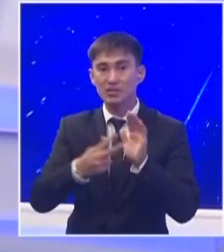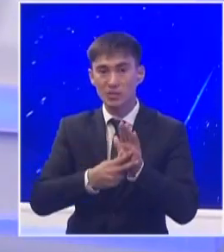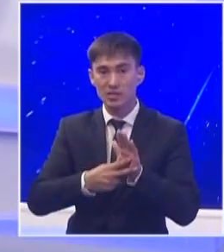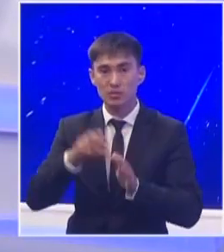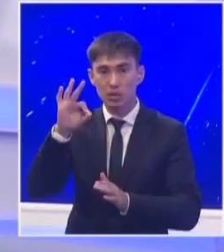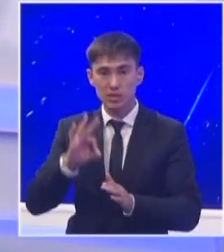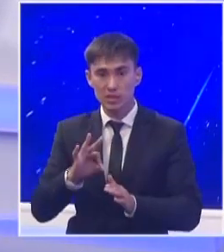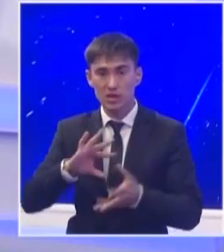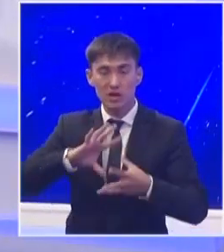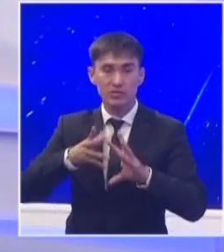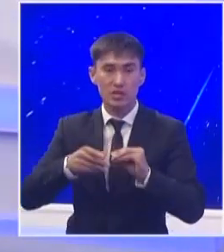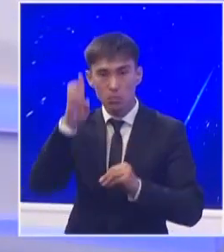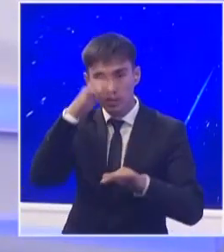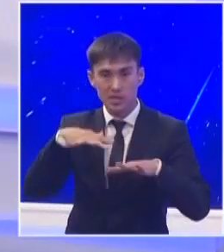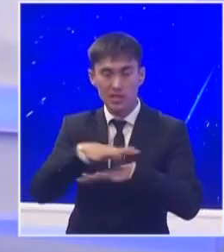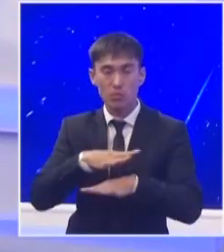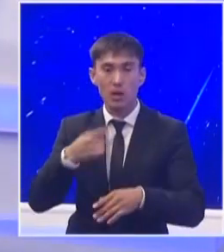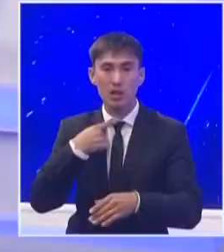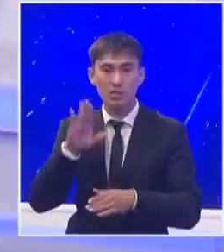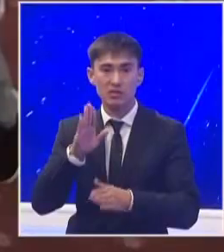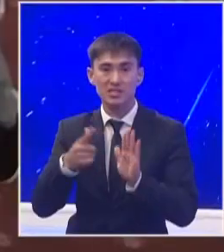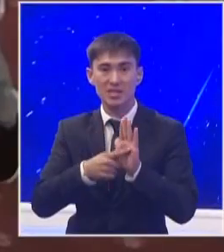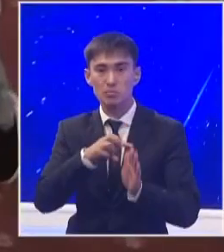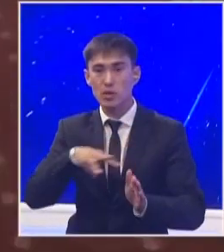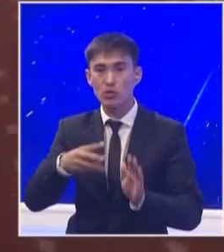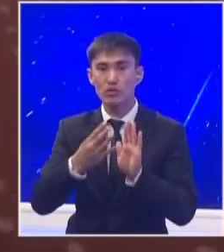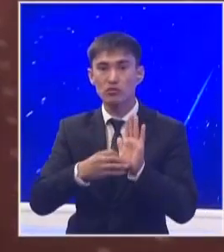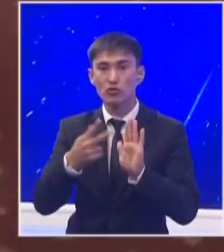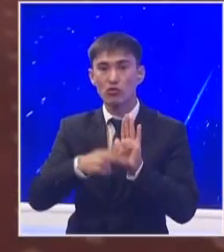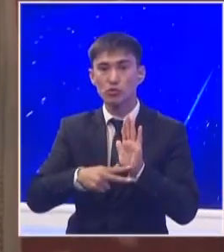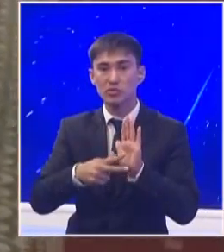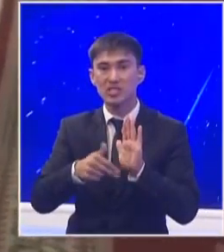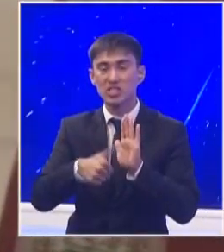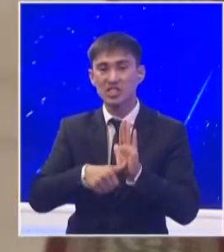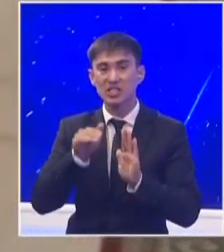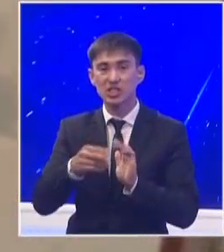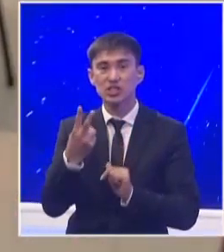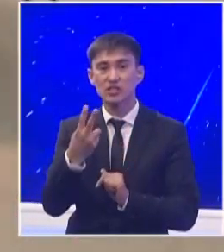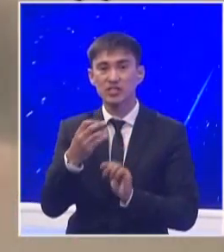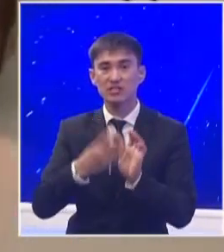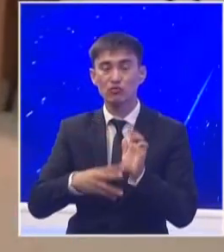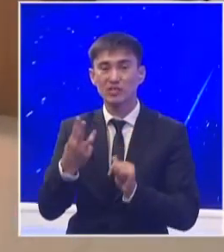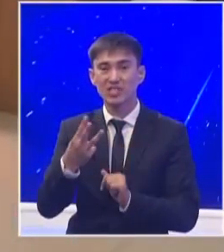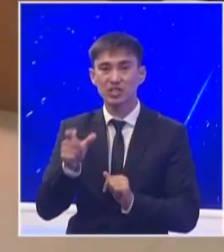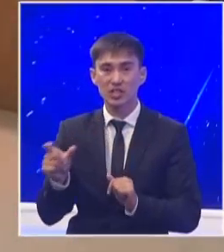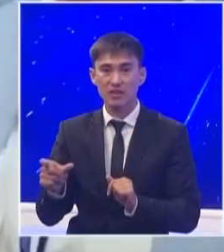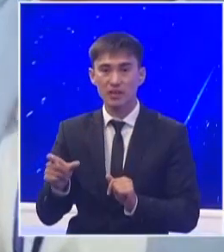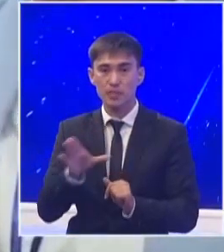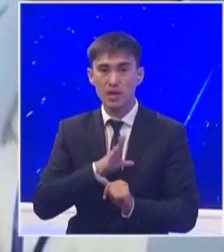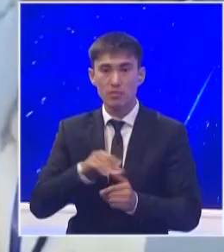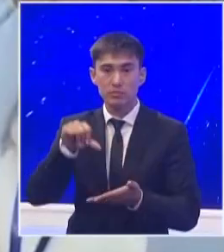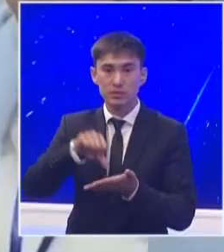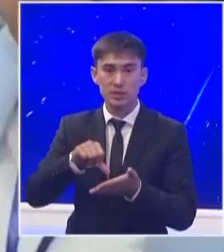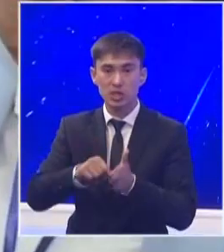18,66%. В целом по стране проголосовало 7 986 293 человека. Явка составила